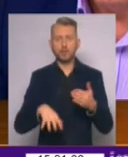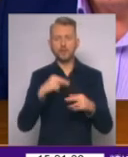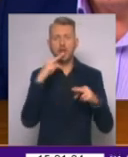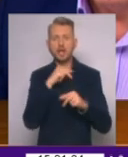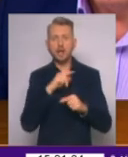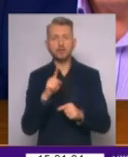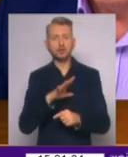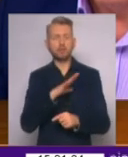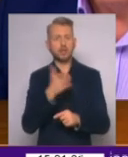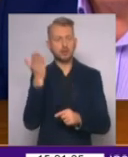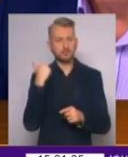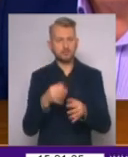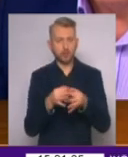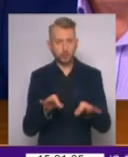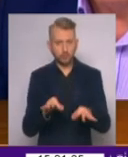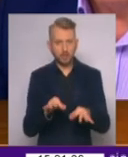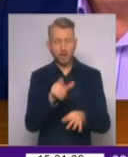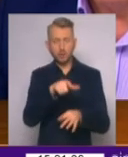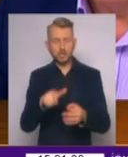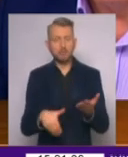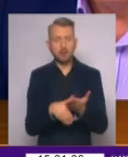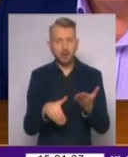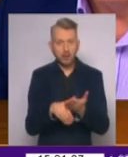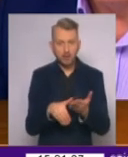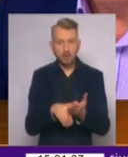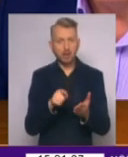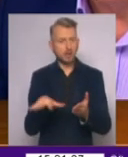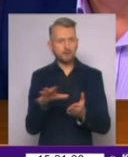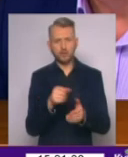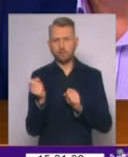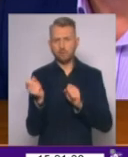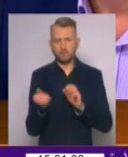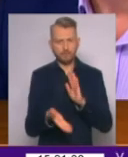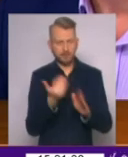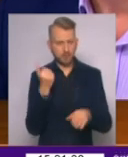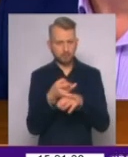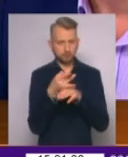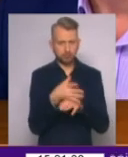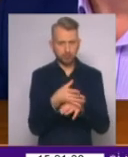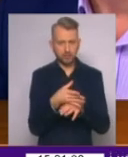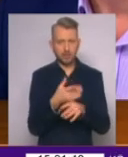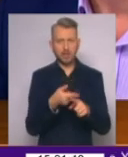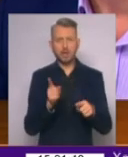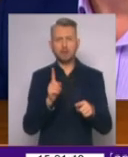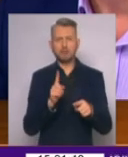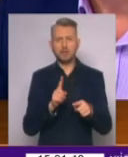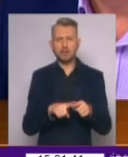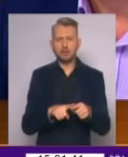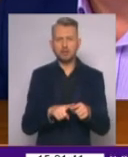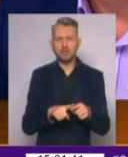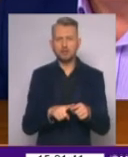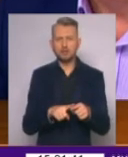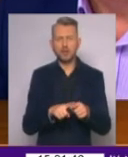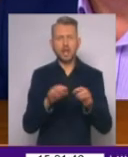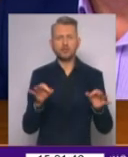которые были доступны, которые людям помогали, она все выбросила, все исключила. Тоже ставила и сердечник, я сама сердечник.